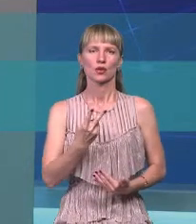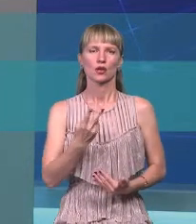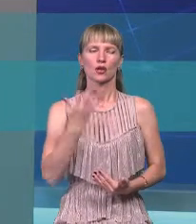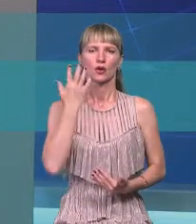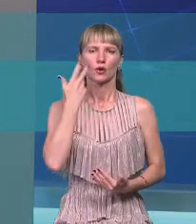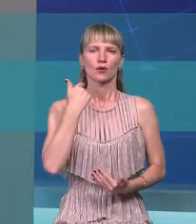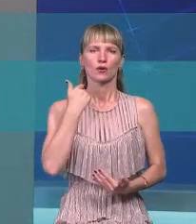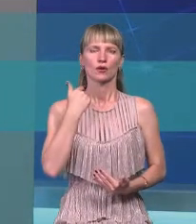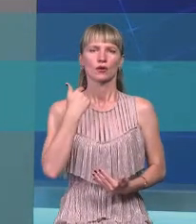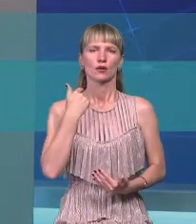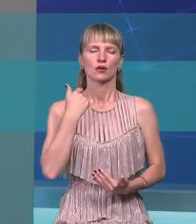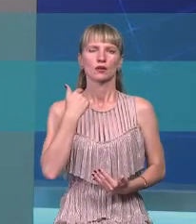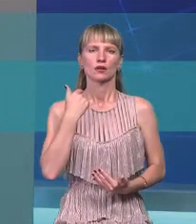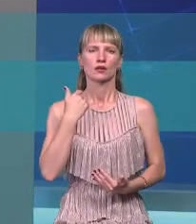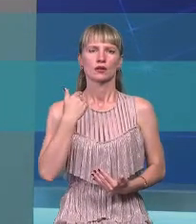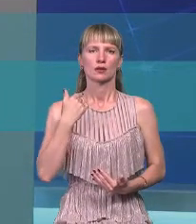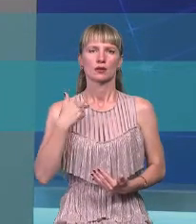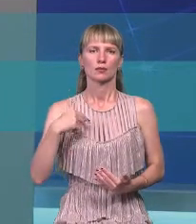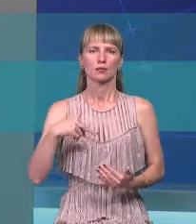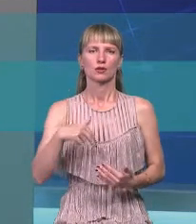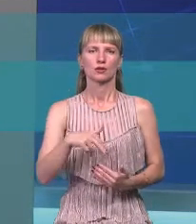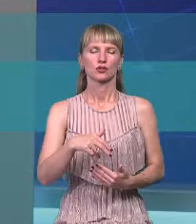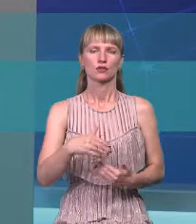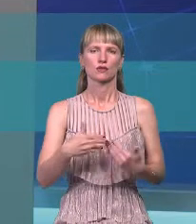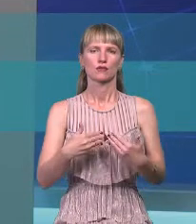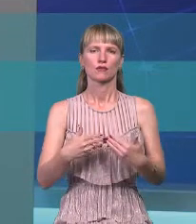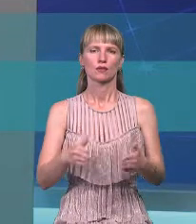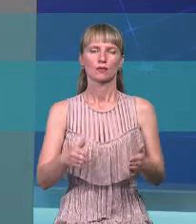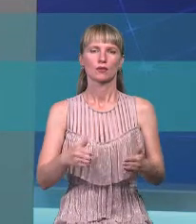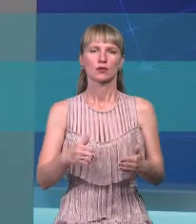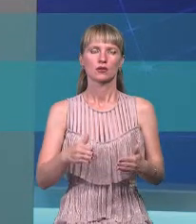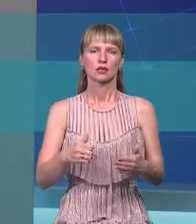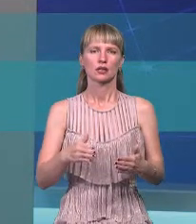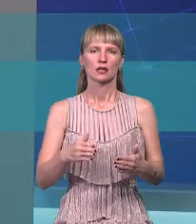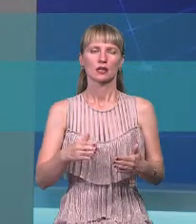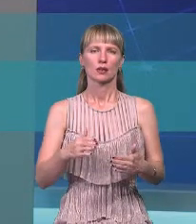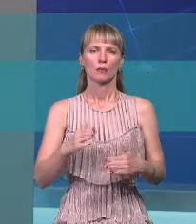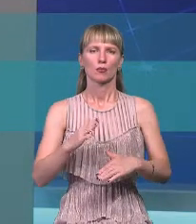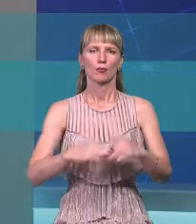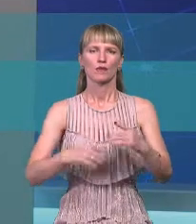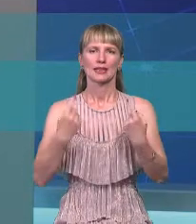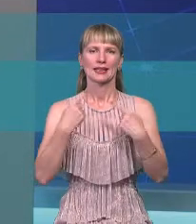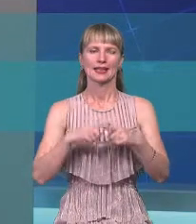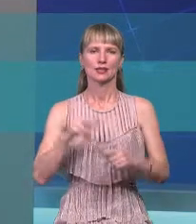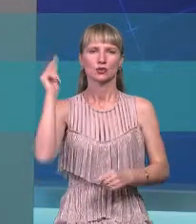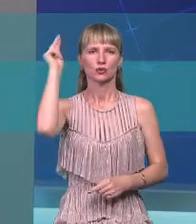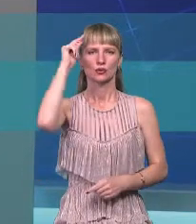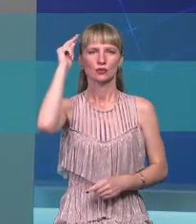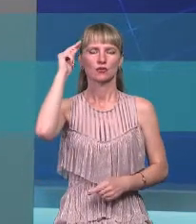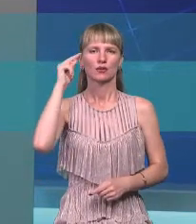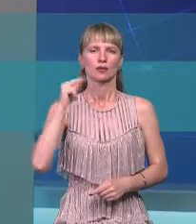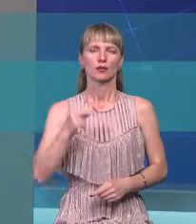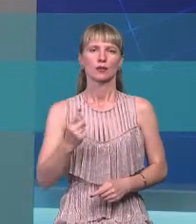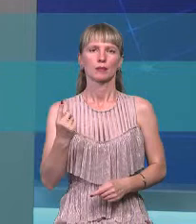коли війшла категорія випускників закладів професійно-технічної освіти і ВНЗ